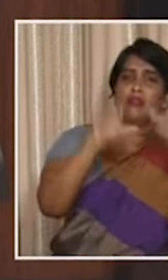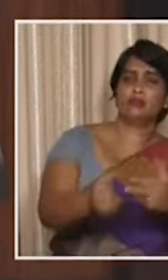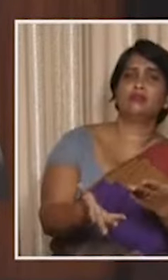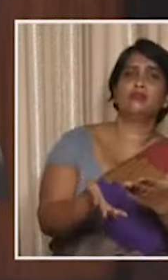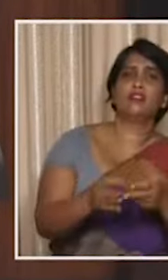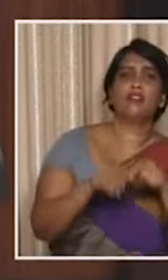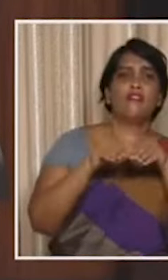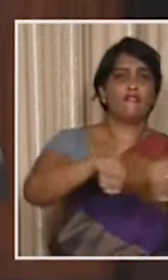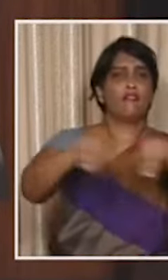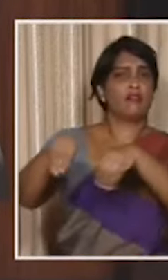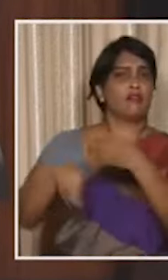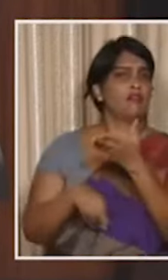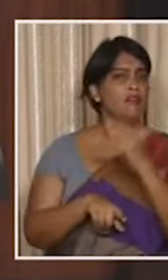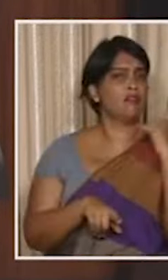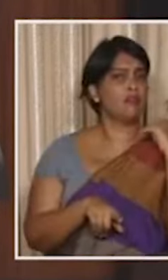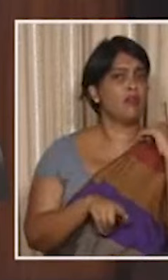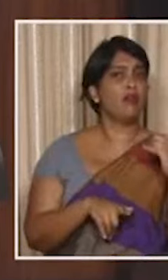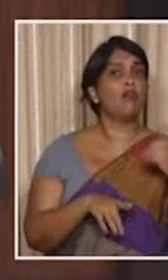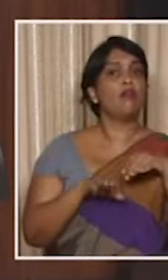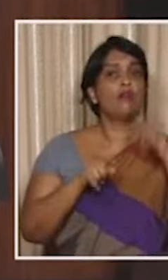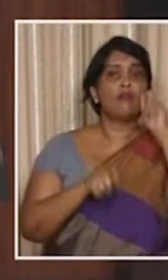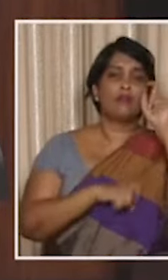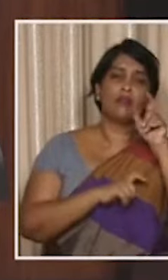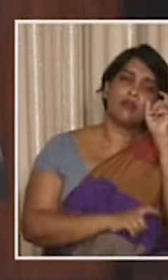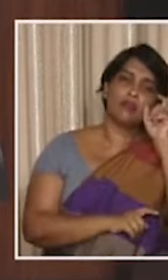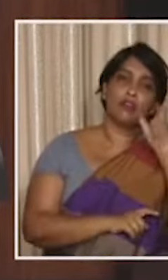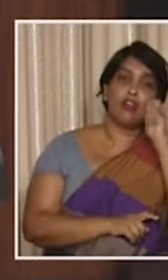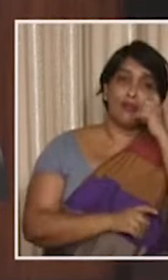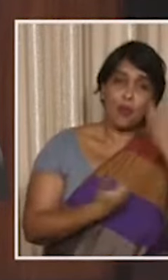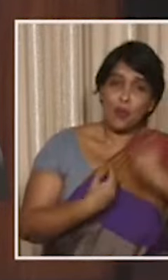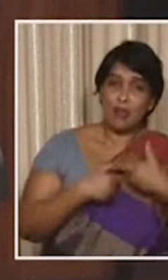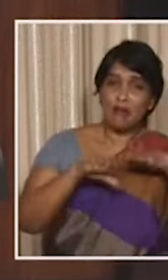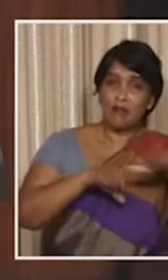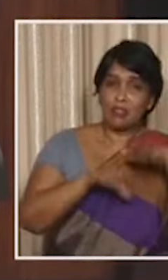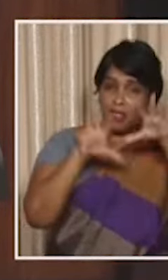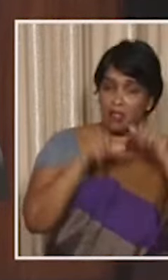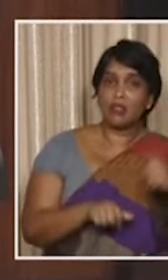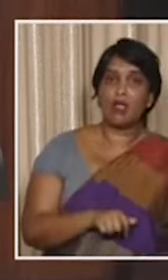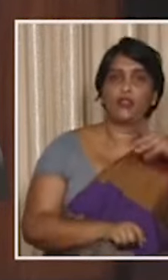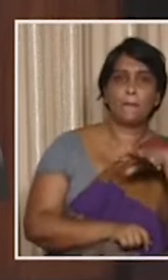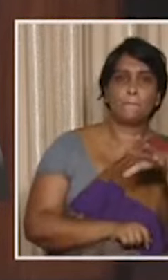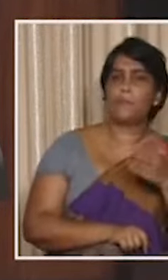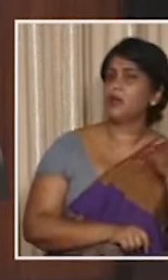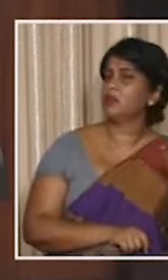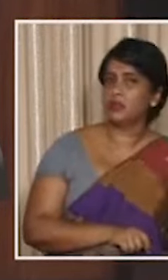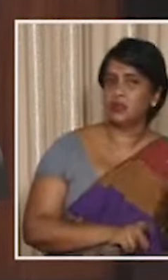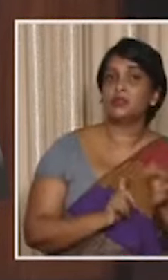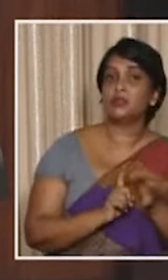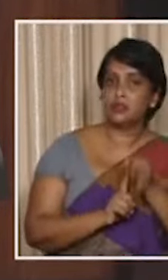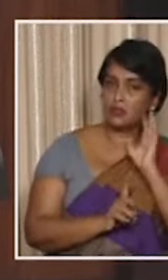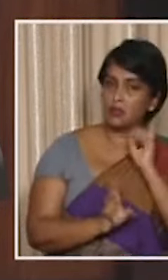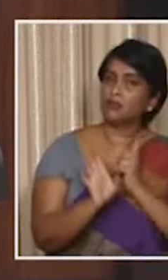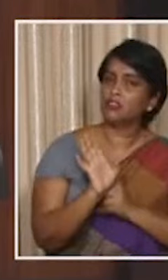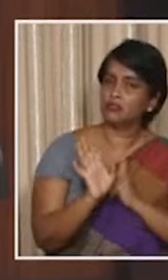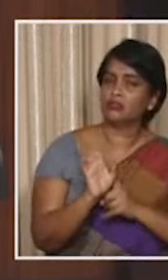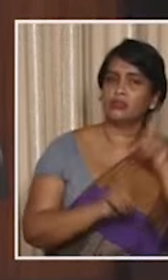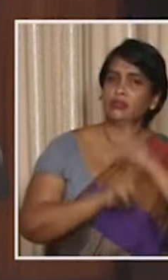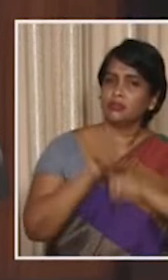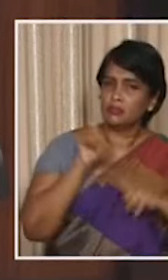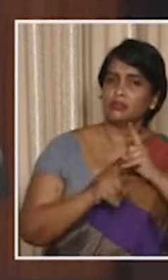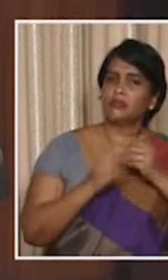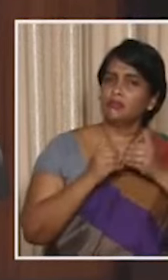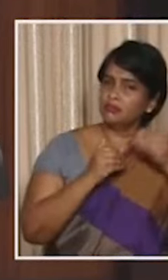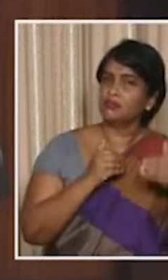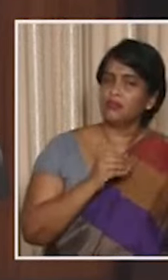இராணுவத்தினுடைய காணிகளை நீங்கள் மக்களுடைய காணியலை இராணுவம் வச்சிருக்கிறார்கள். ஜனாதிபதியை நாங்கள் தொடர்ச்சியாக சந்திக்கும் பொழுது ஜனாதிபதி ஒவ்வொரு